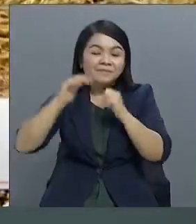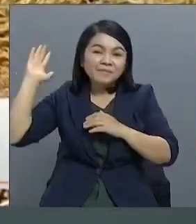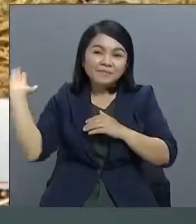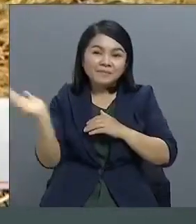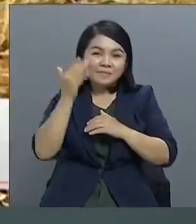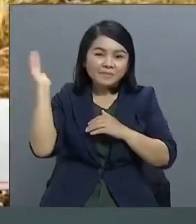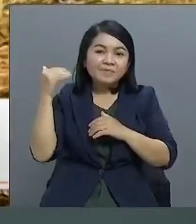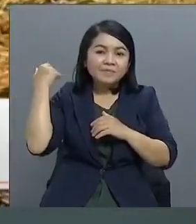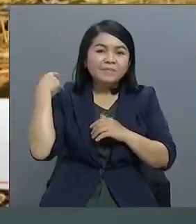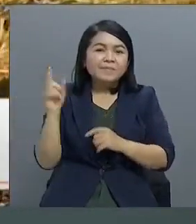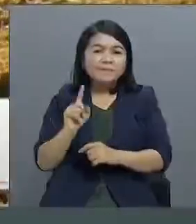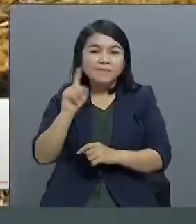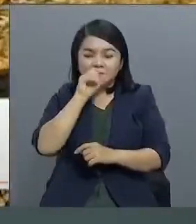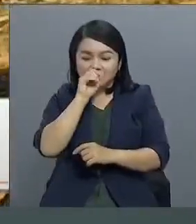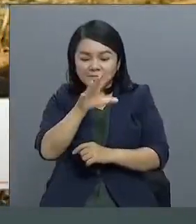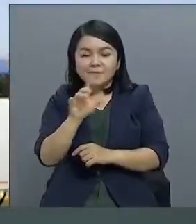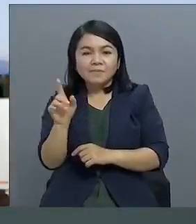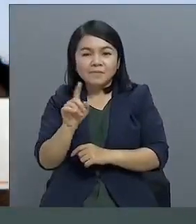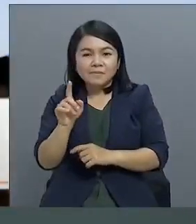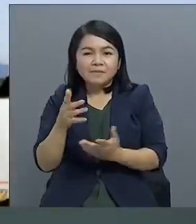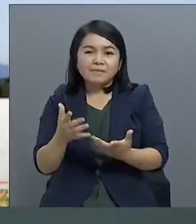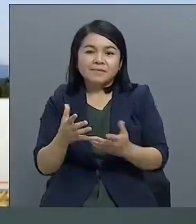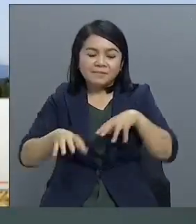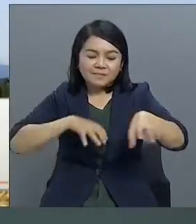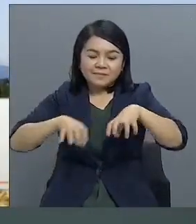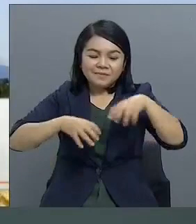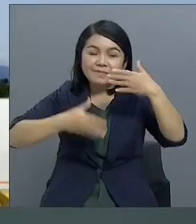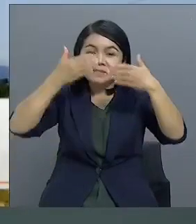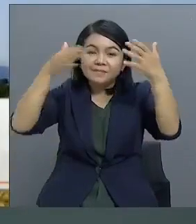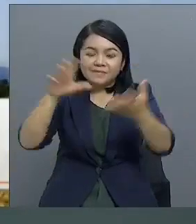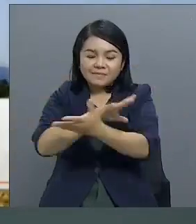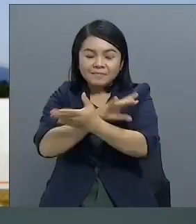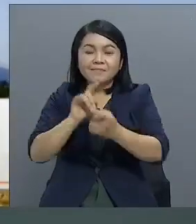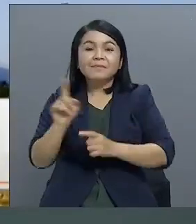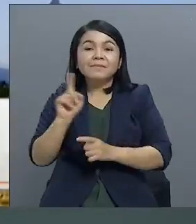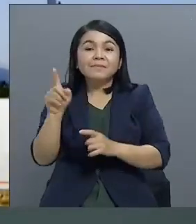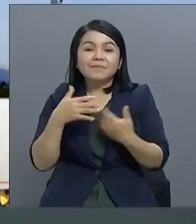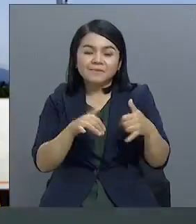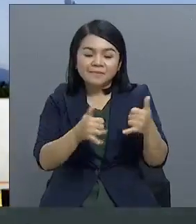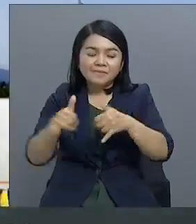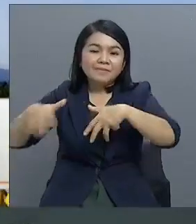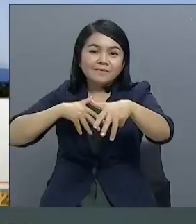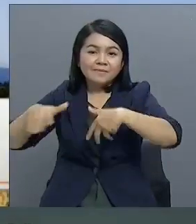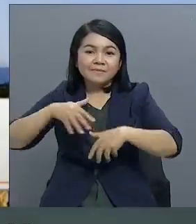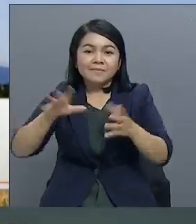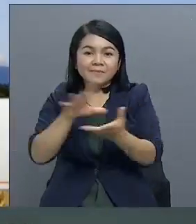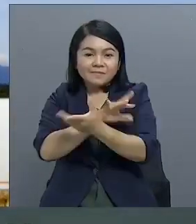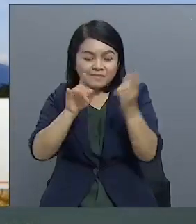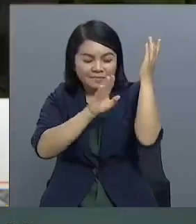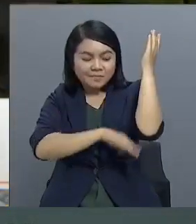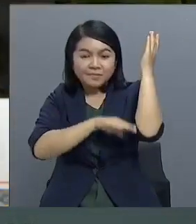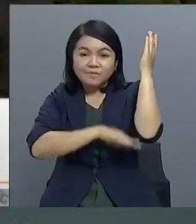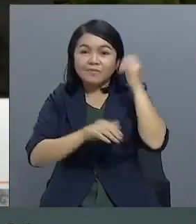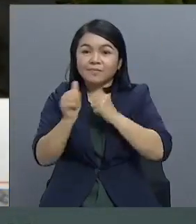งานนี้ครับอย่างที่คุณชมายพรบอกแหละก็เป็นการจัดขึ้นเพื่อสืบสานประเพณีการเล่นของพื้นบ้านทางภาคใต้นะครับโดยเริ่มจัด